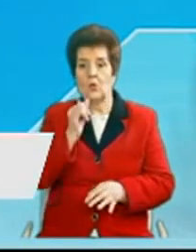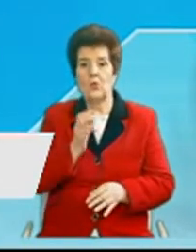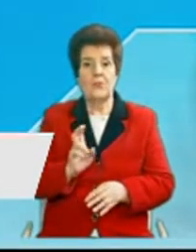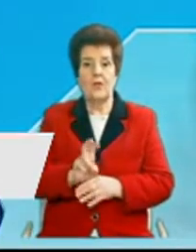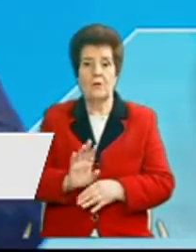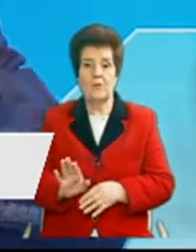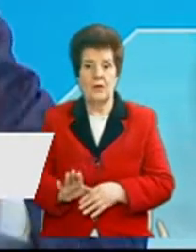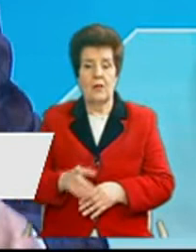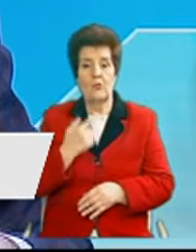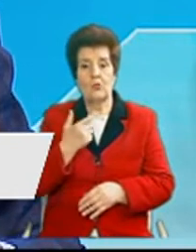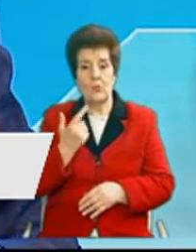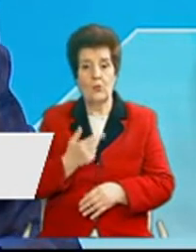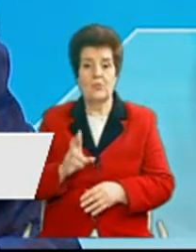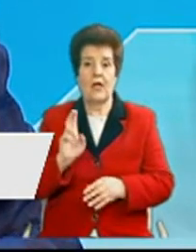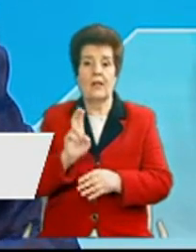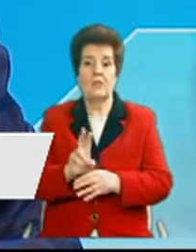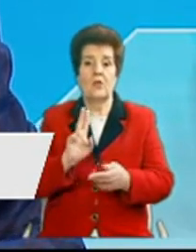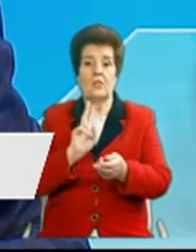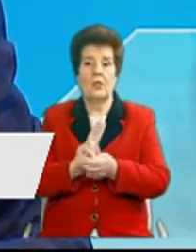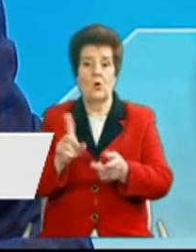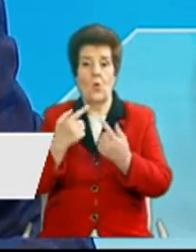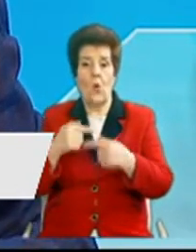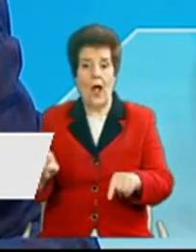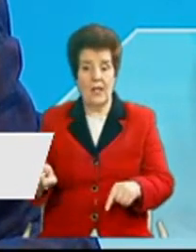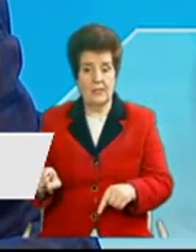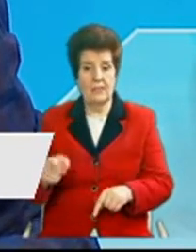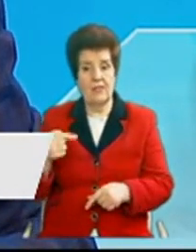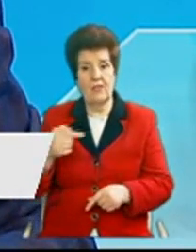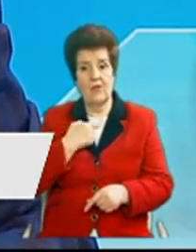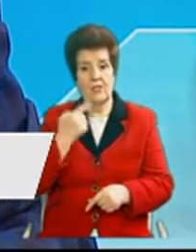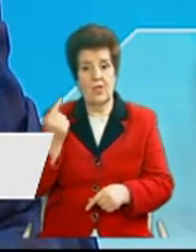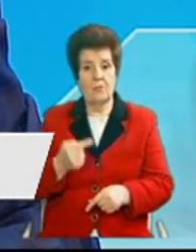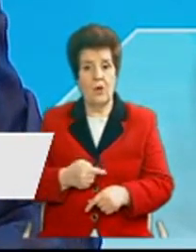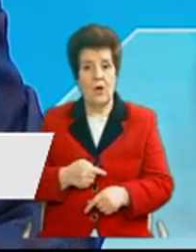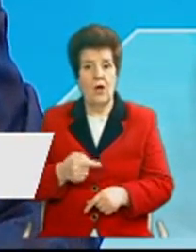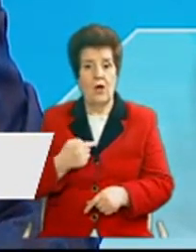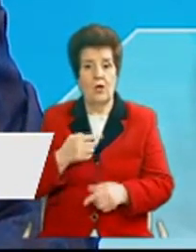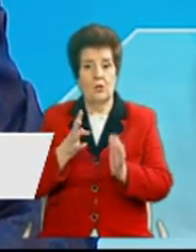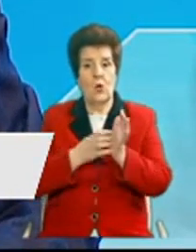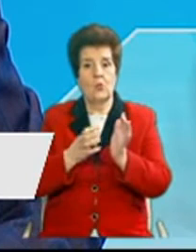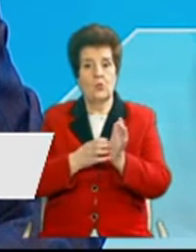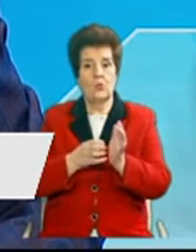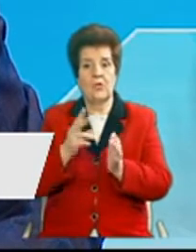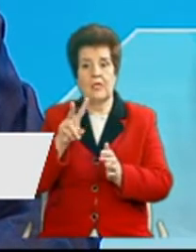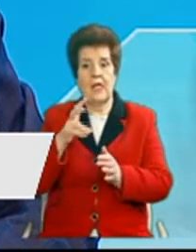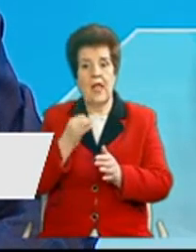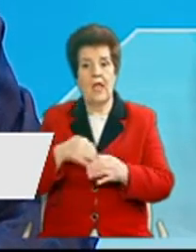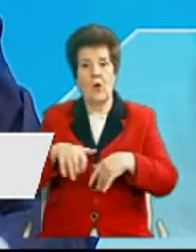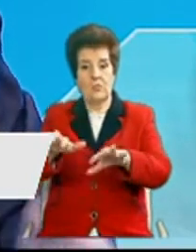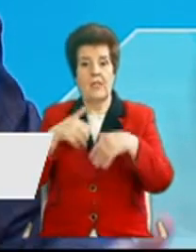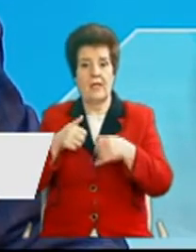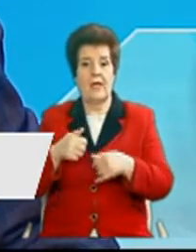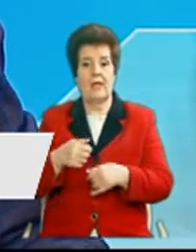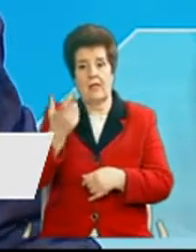venim, fiindcă ne-au spus că dacă ne ducem la întâlniri cu alții sau votăm pe alții, o să ne ia cei 900 de lei înapoi.